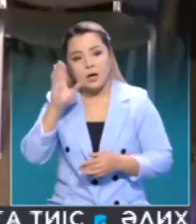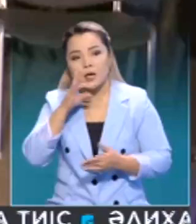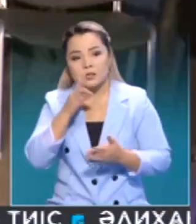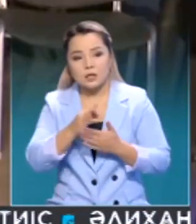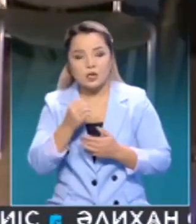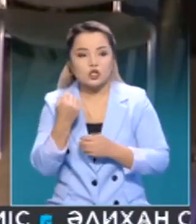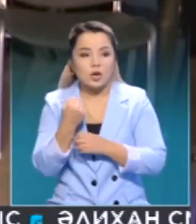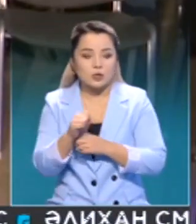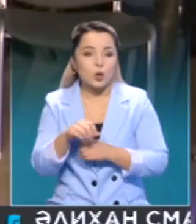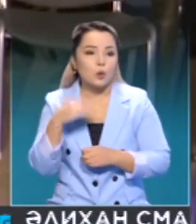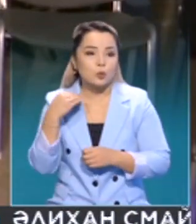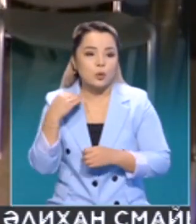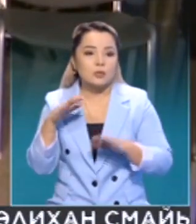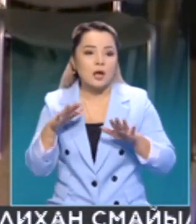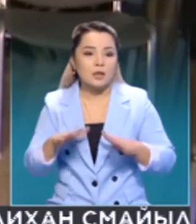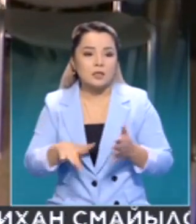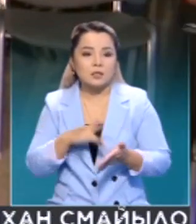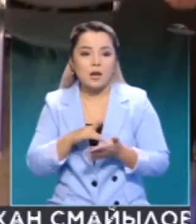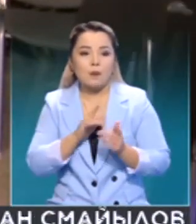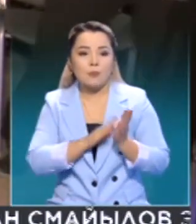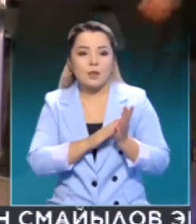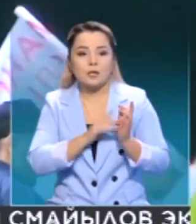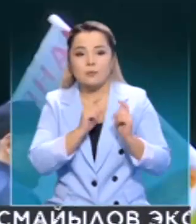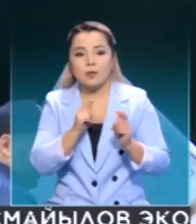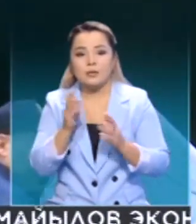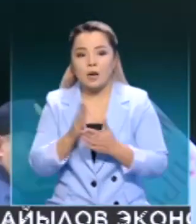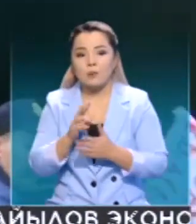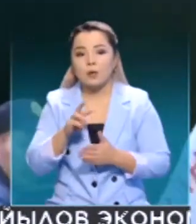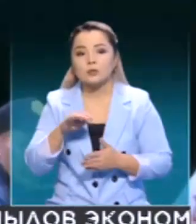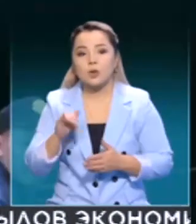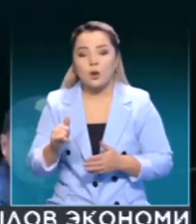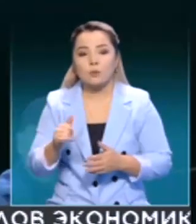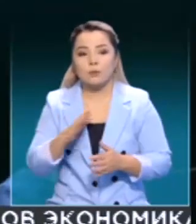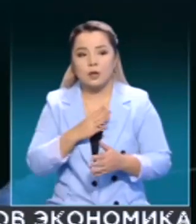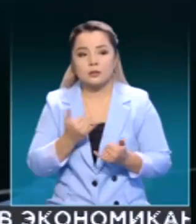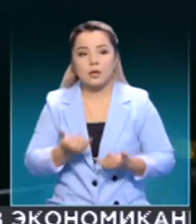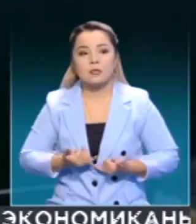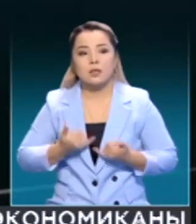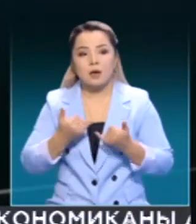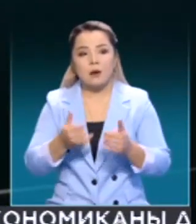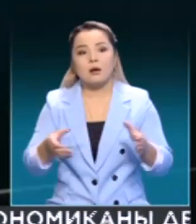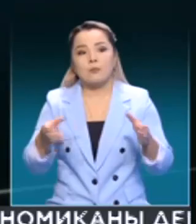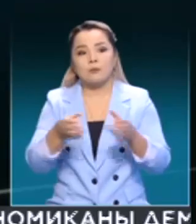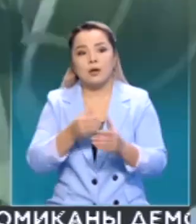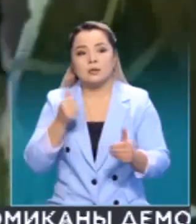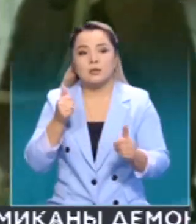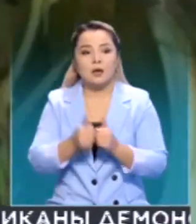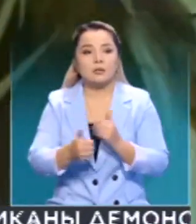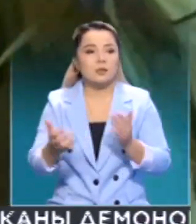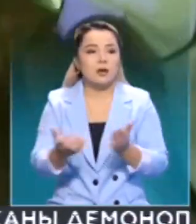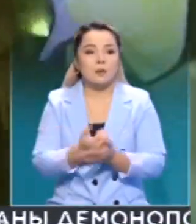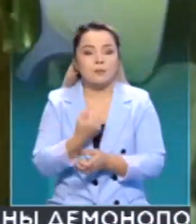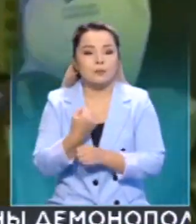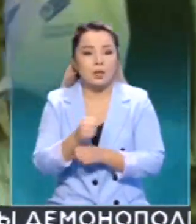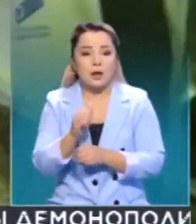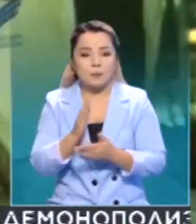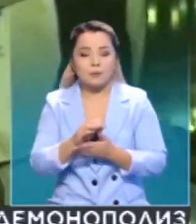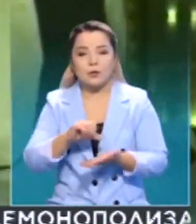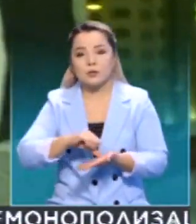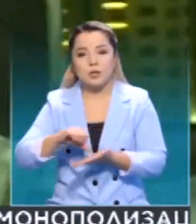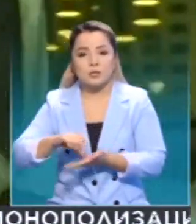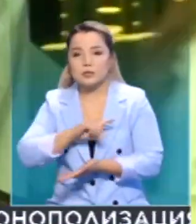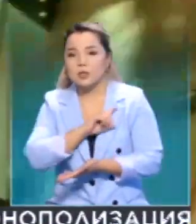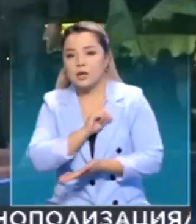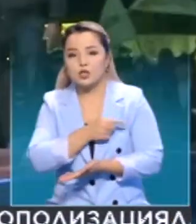жеңімпаздар Түркістанда марапатталды. Командалық есеп бойынша Маңғыстаудың Көк Мойнақ командасы бас бәйгені алды. Ұзақ жолға мойымаған шын